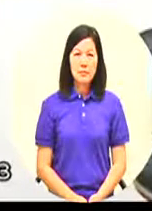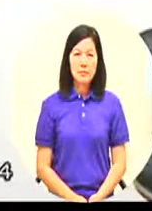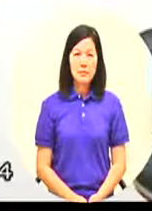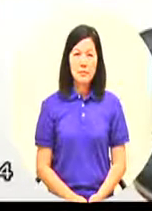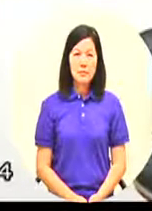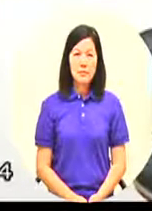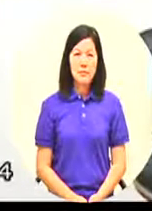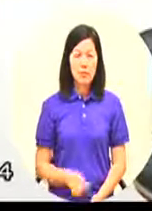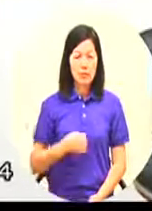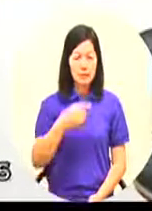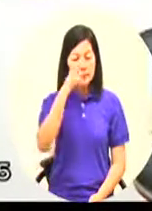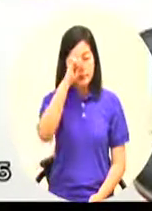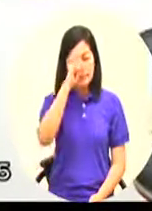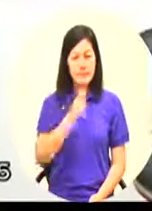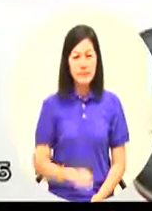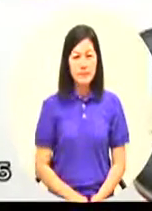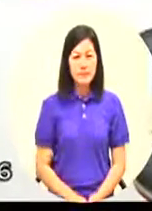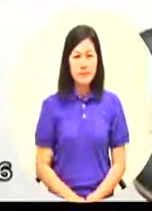我希望哦，